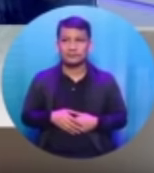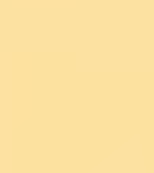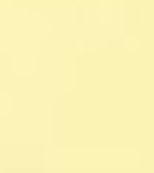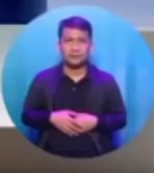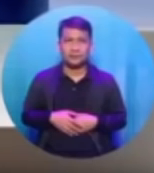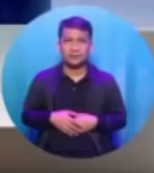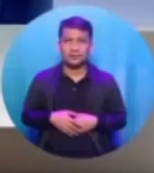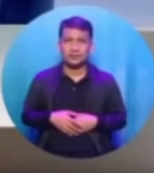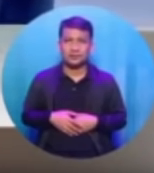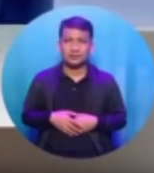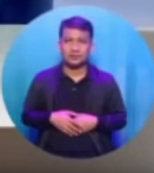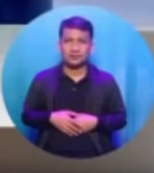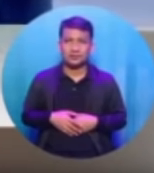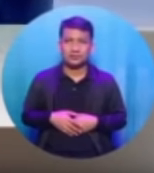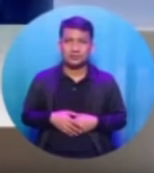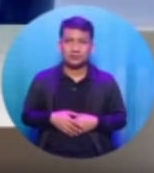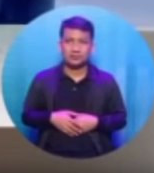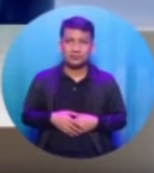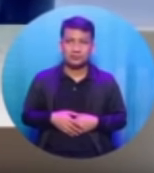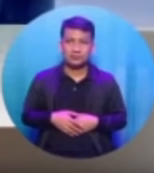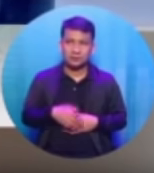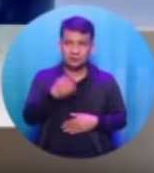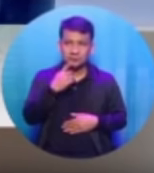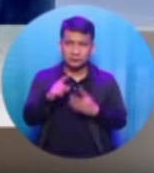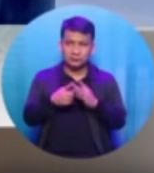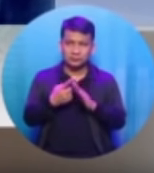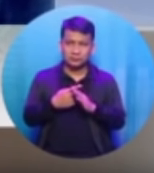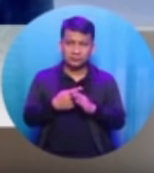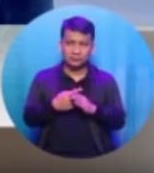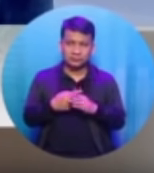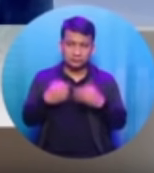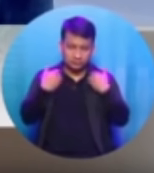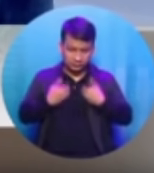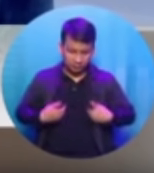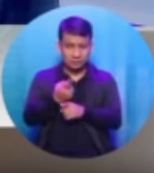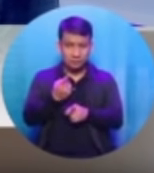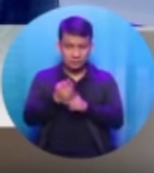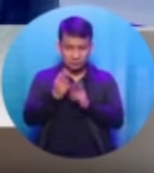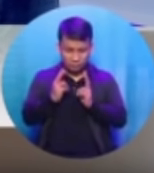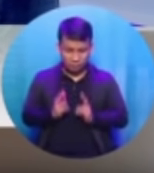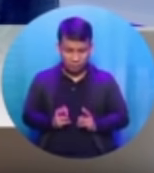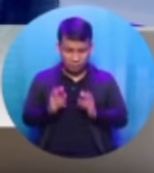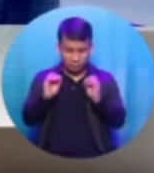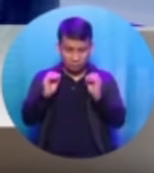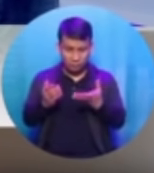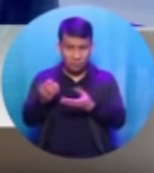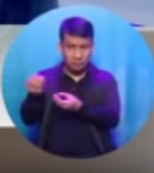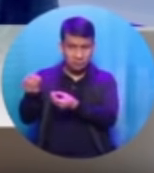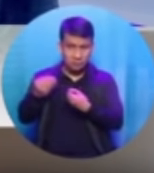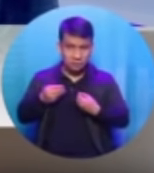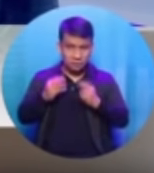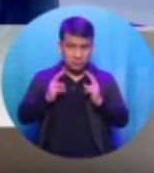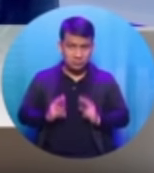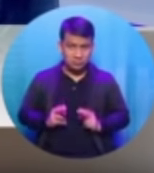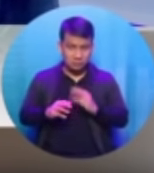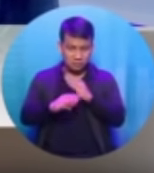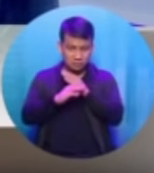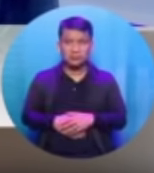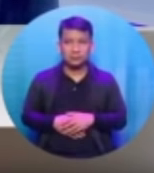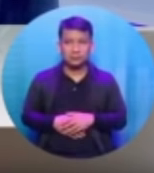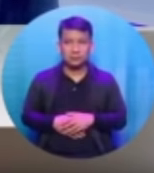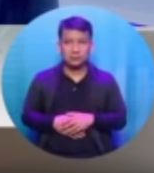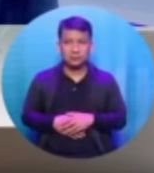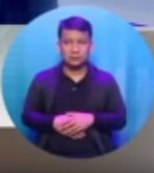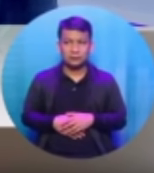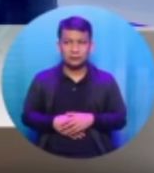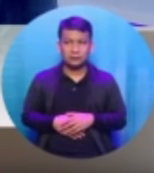po. Mga trabador nga po dito, puro nakasando, kinilas. Wala pong binibigay sa inyo ng mga protective gear.